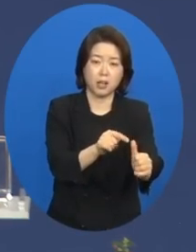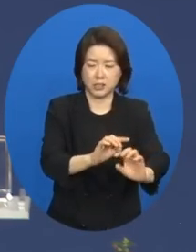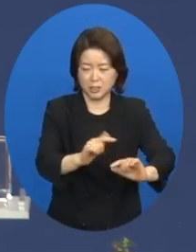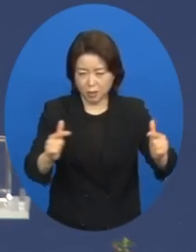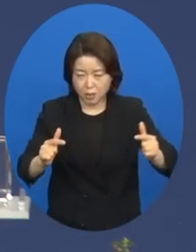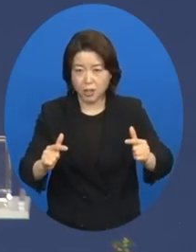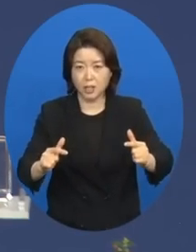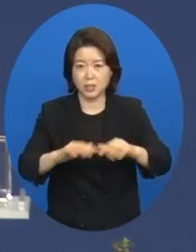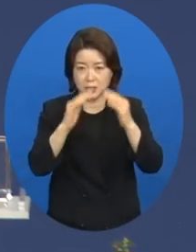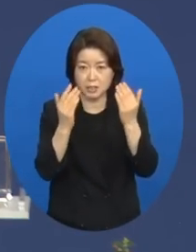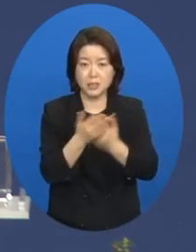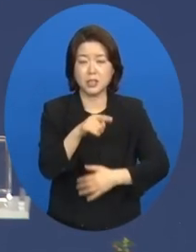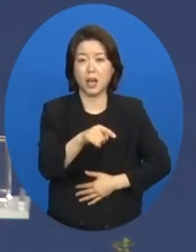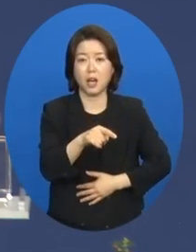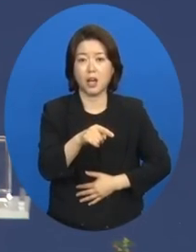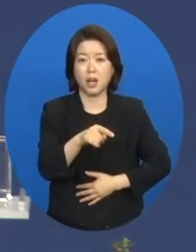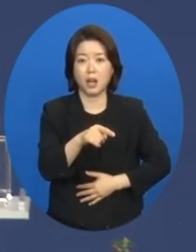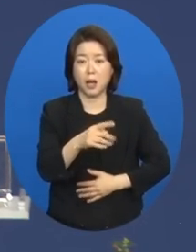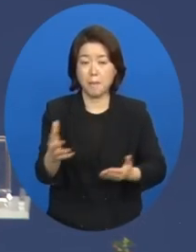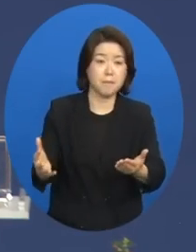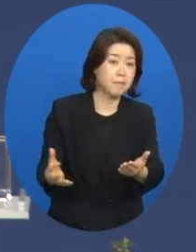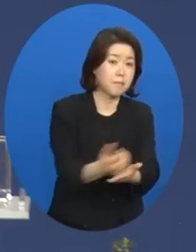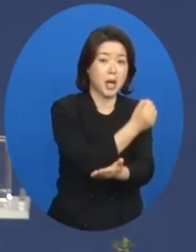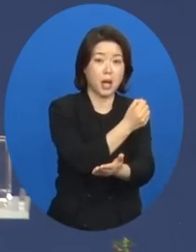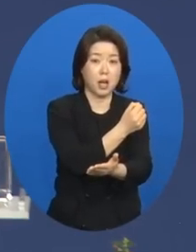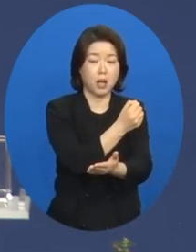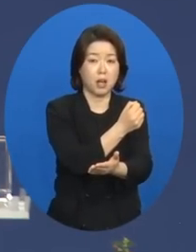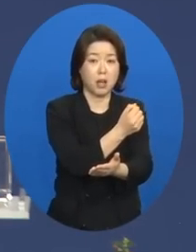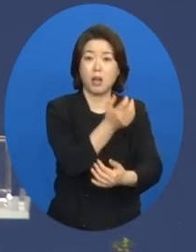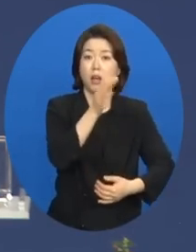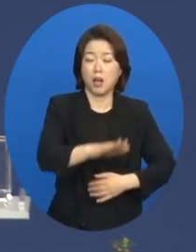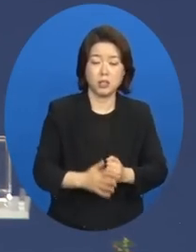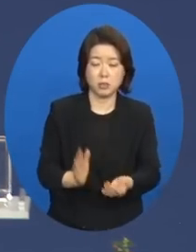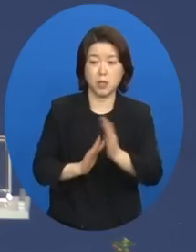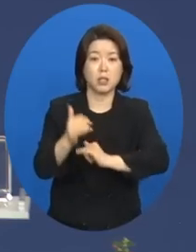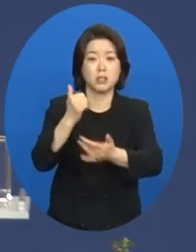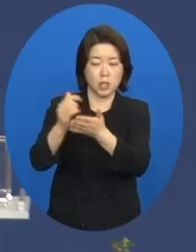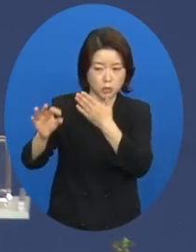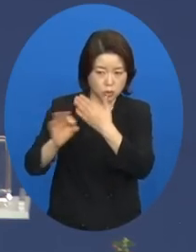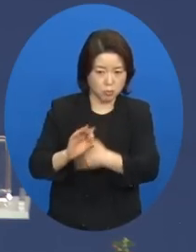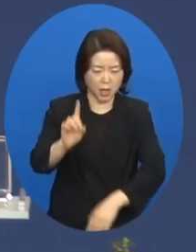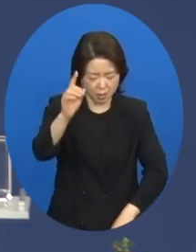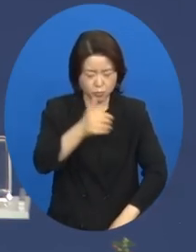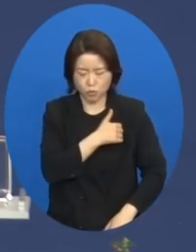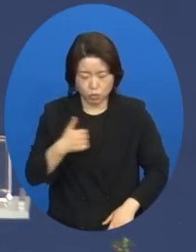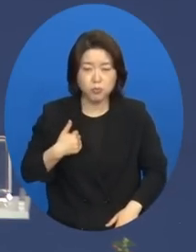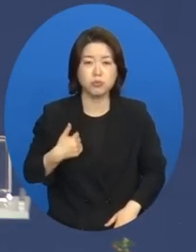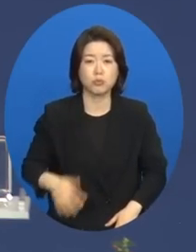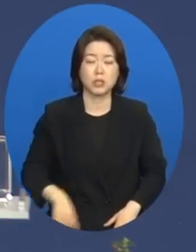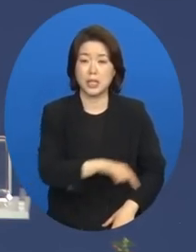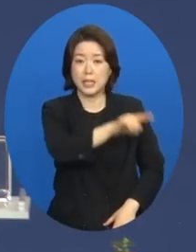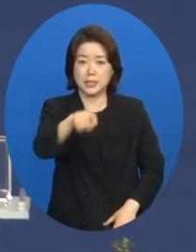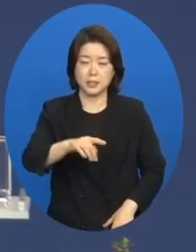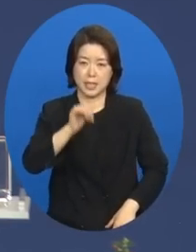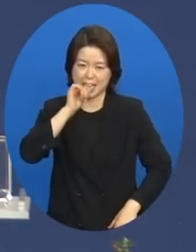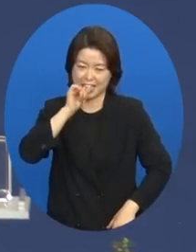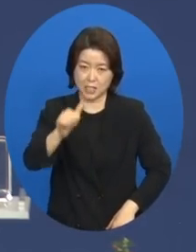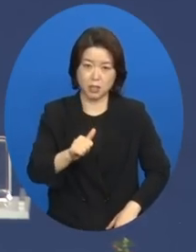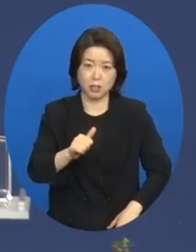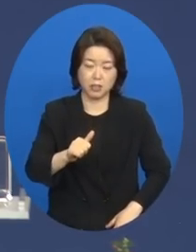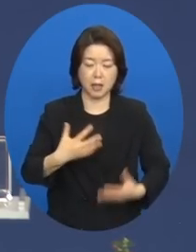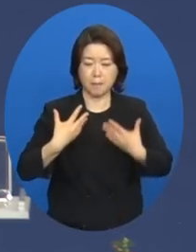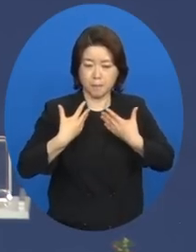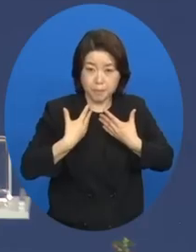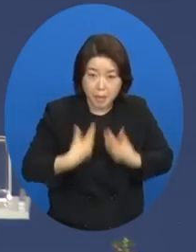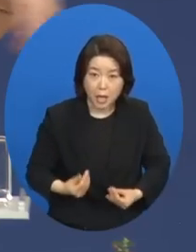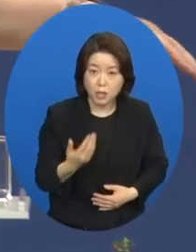것을 다, 그냥 그들이 모든 걸 다 빼앗기는 안 있어도 예수님이면 충분했기에 그들을 절대 낙담케